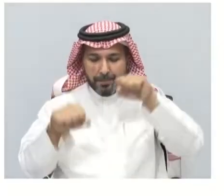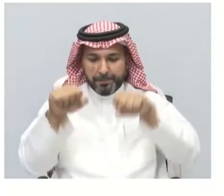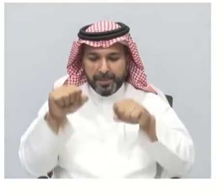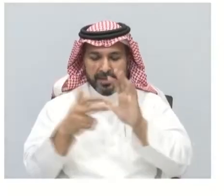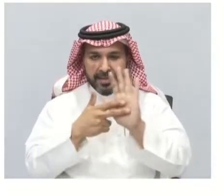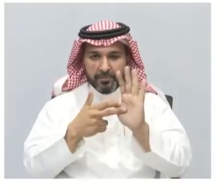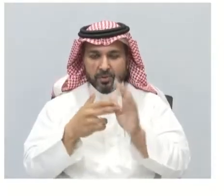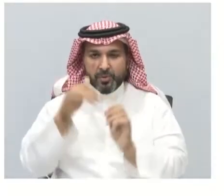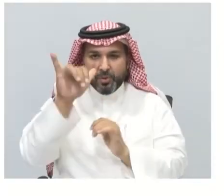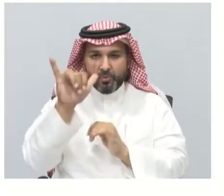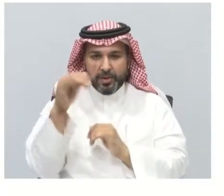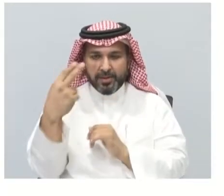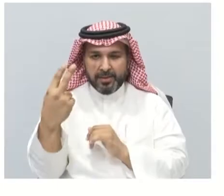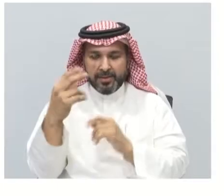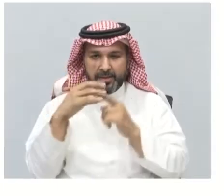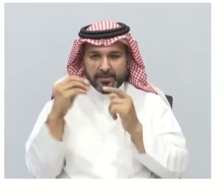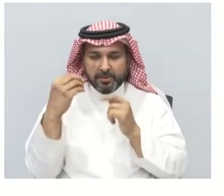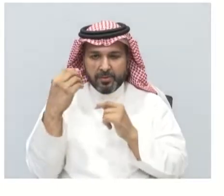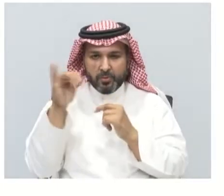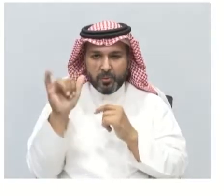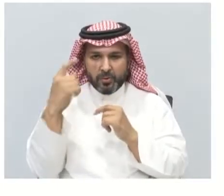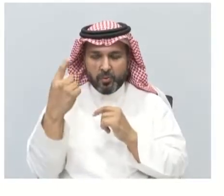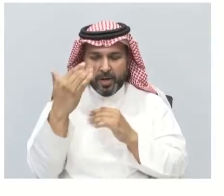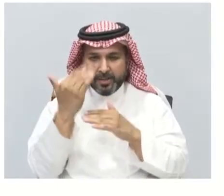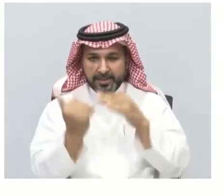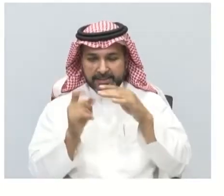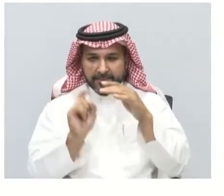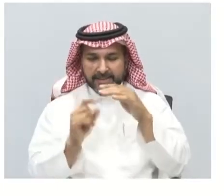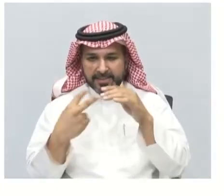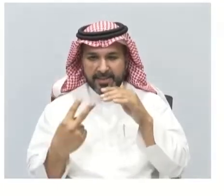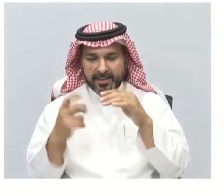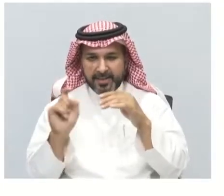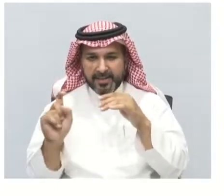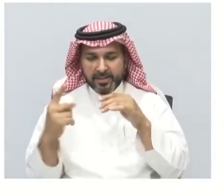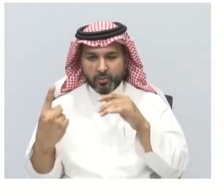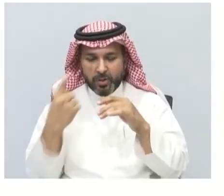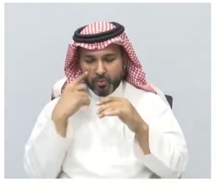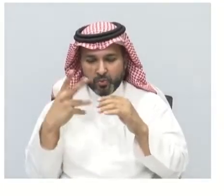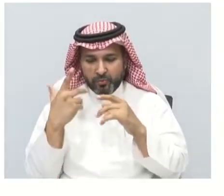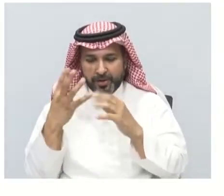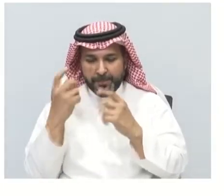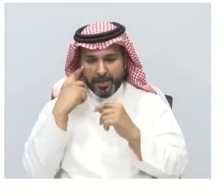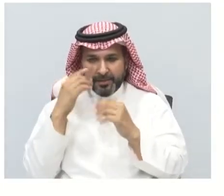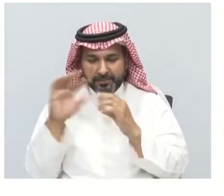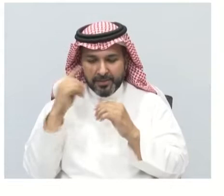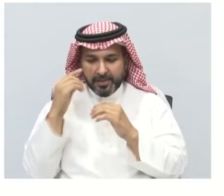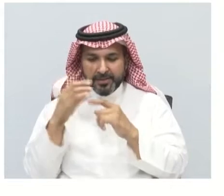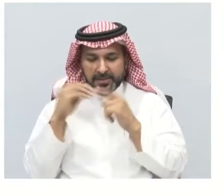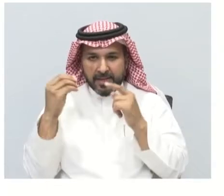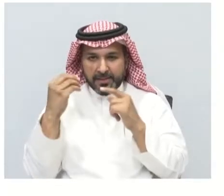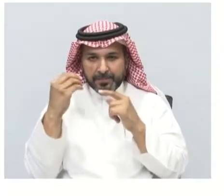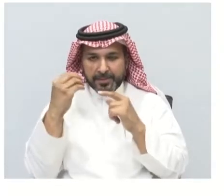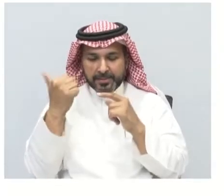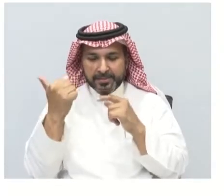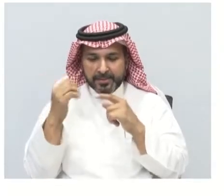هو ايش سالب ا واي ا نا واي 1 قسمه اكس ا نا اكس وا -6 - 3 على